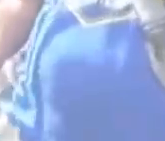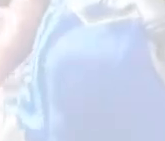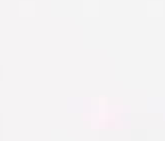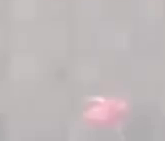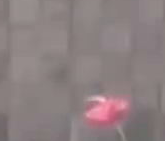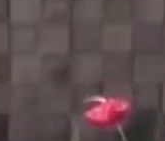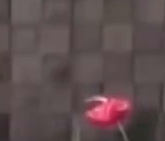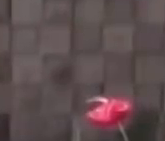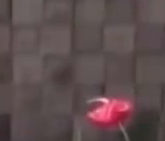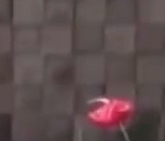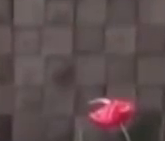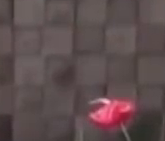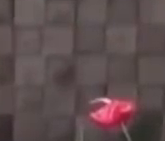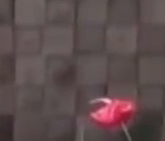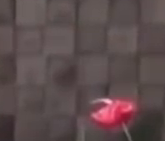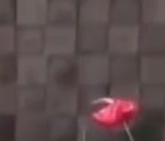Karena